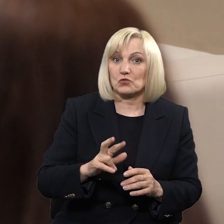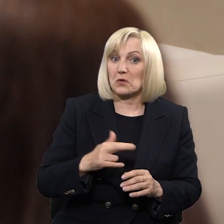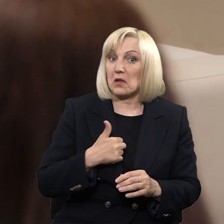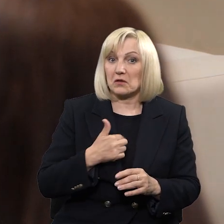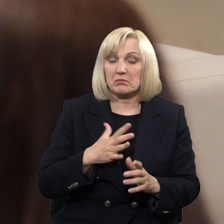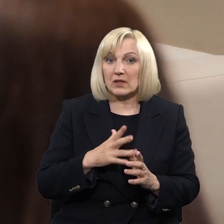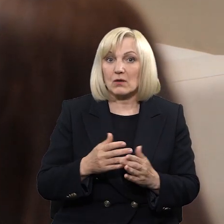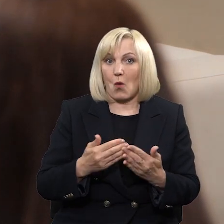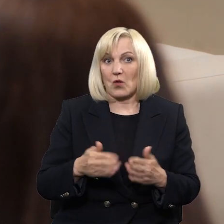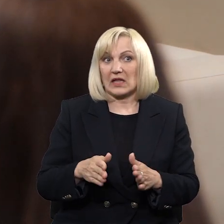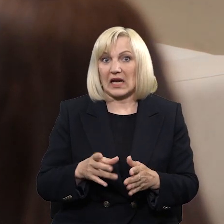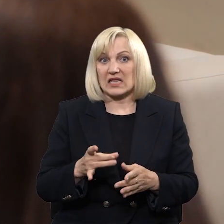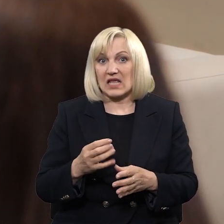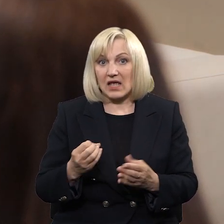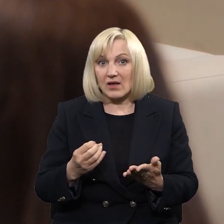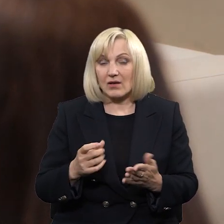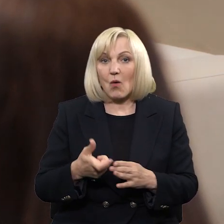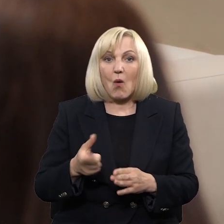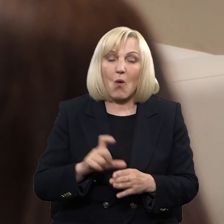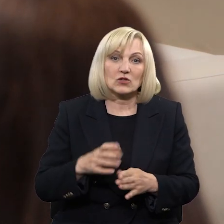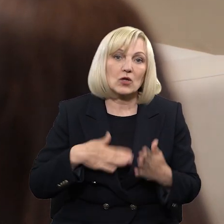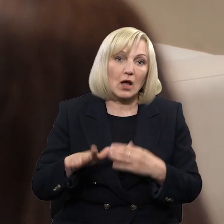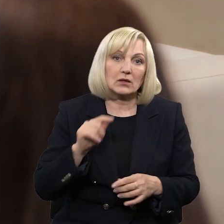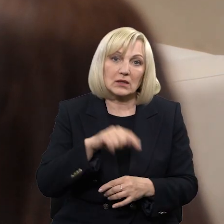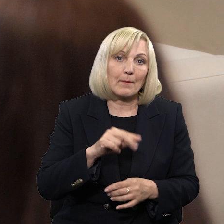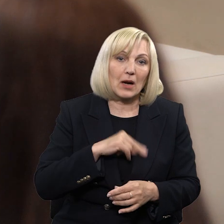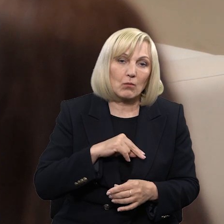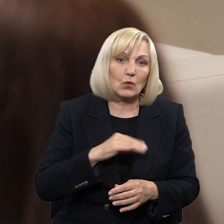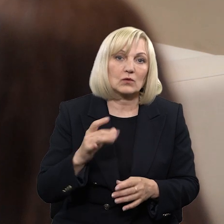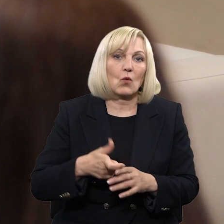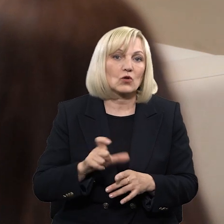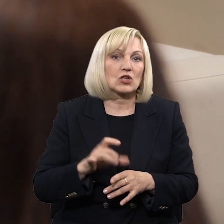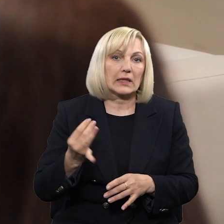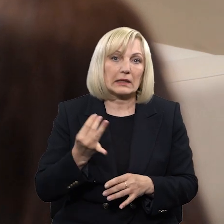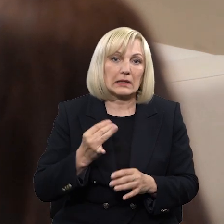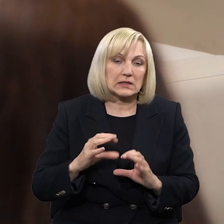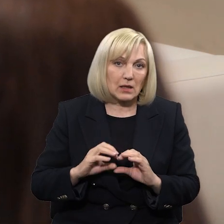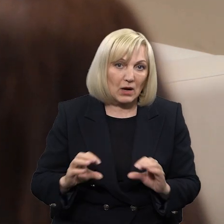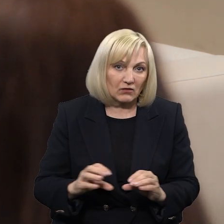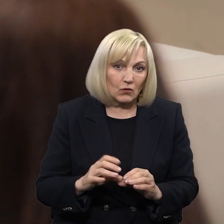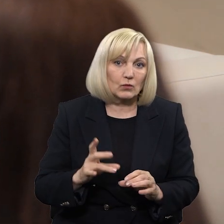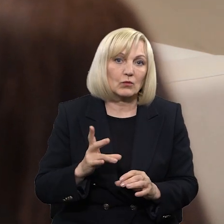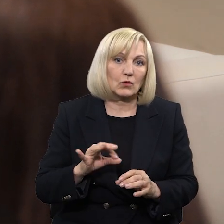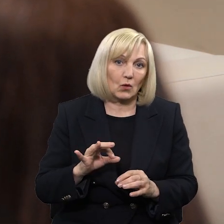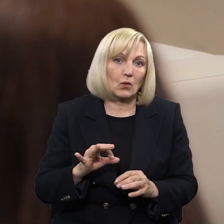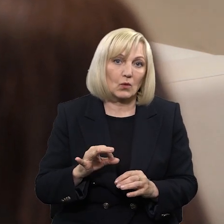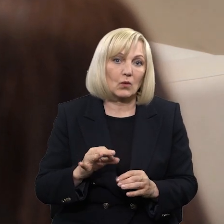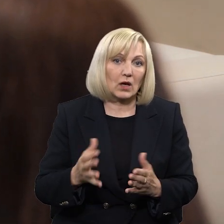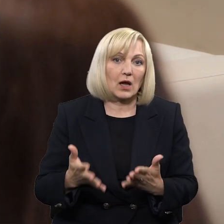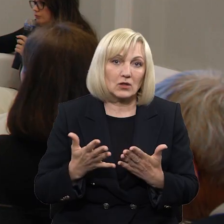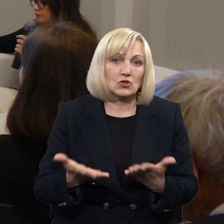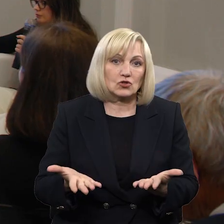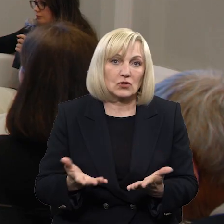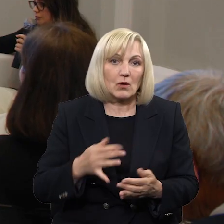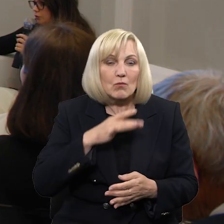для нас было открытием в общем-то очень рада там работать очень интересная платформа Но конечно